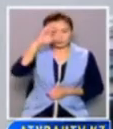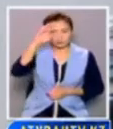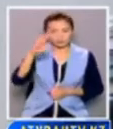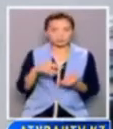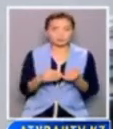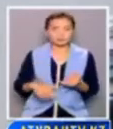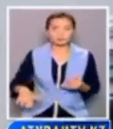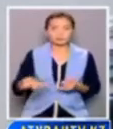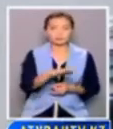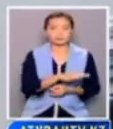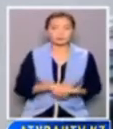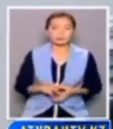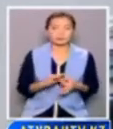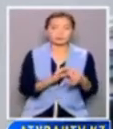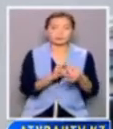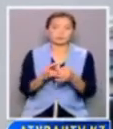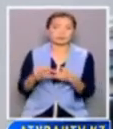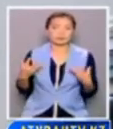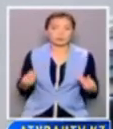топырағы тұтастанған күн.